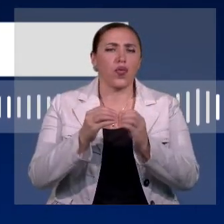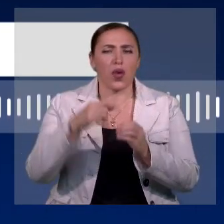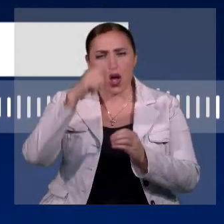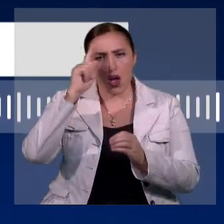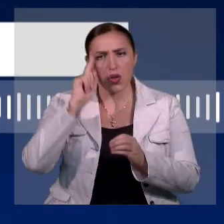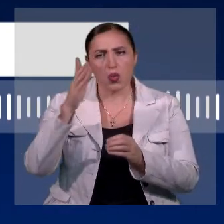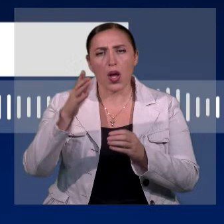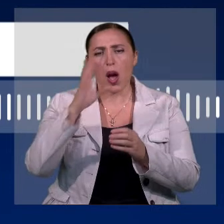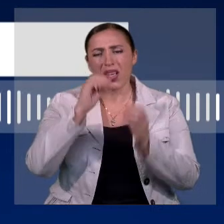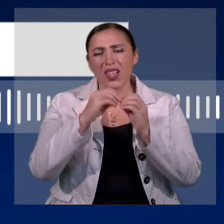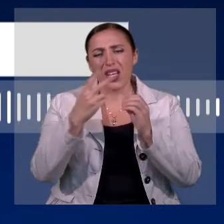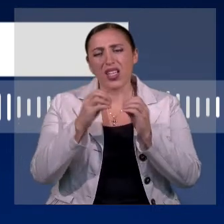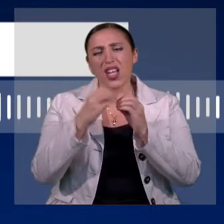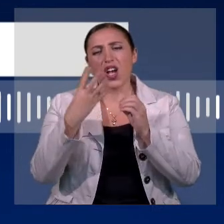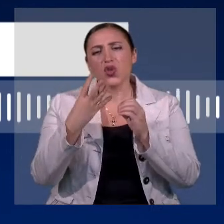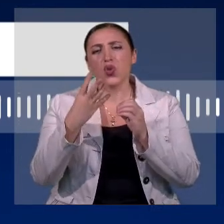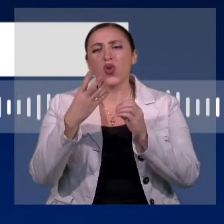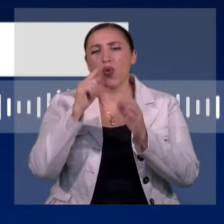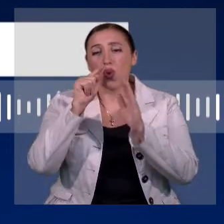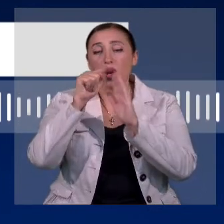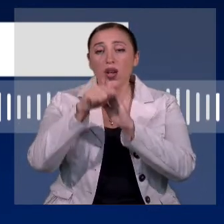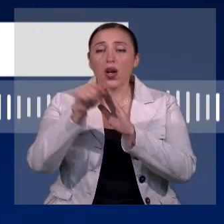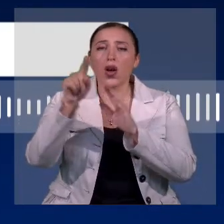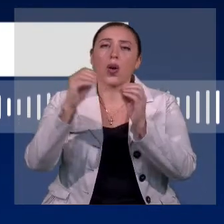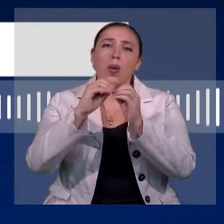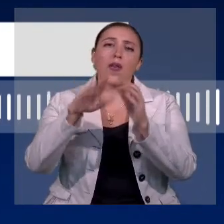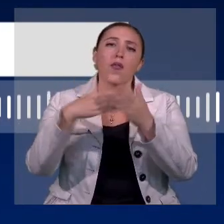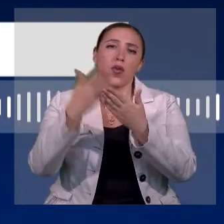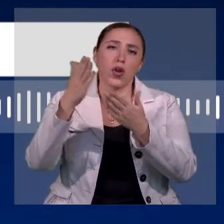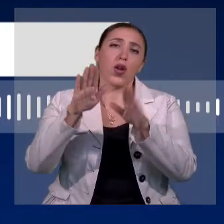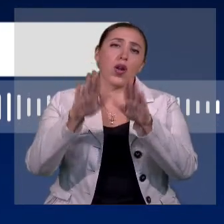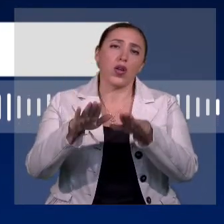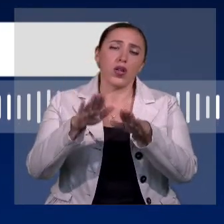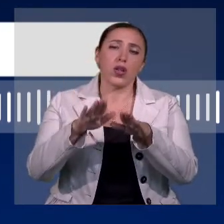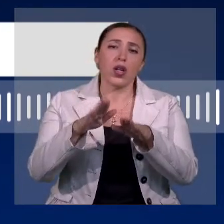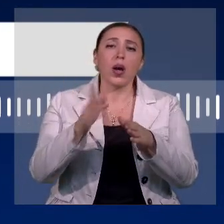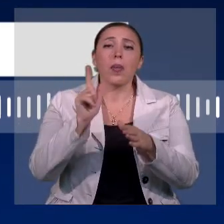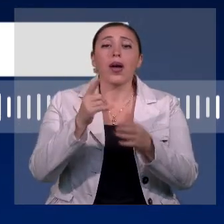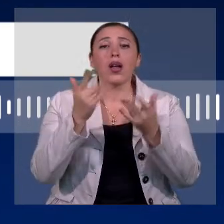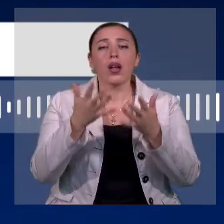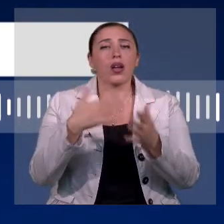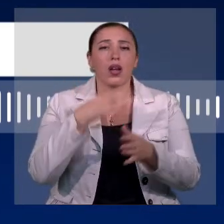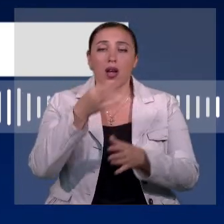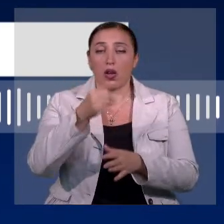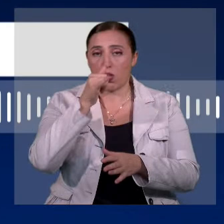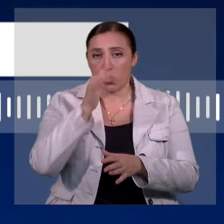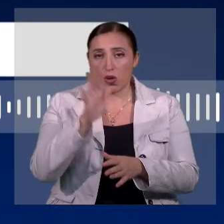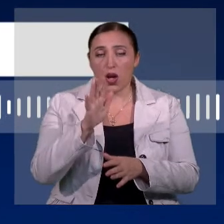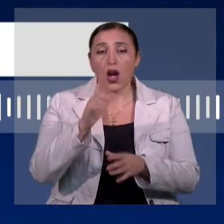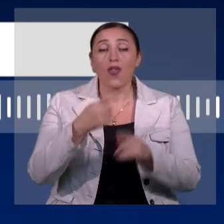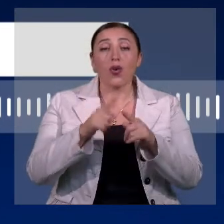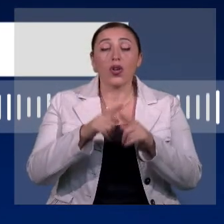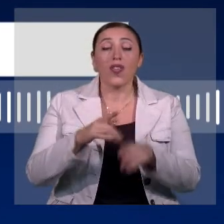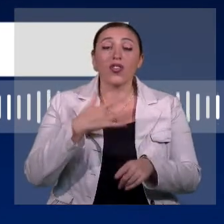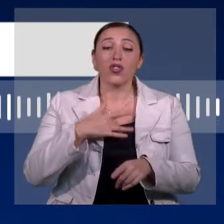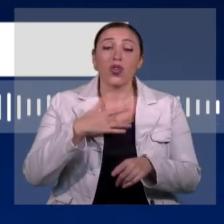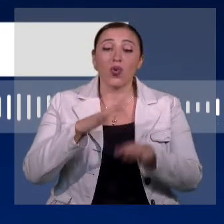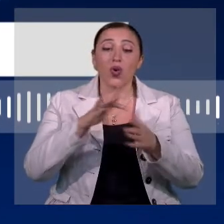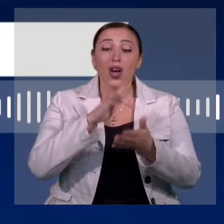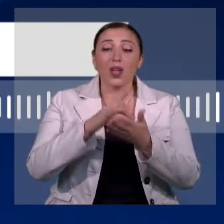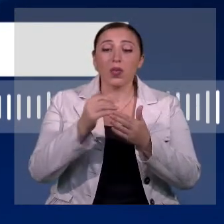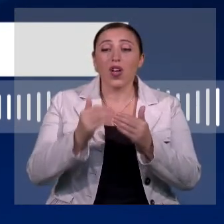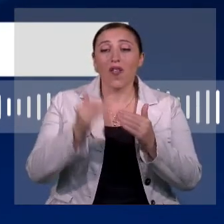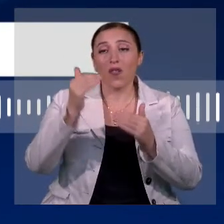ամսի 13-14-ին եկել են, մինչև որս այնտեղ են կոնկրետ թվականակ չեմ կարող ասեմ։ Ամենահետևից Ջերմուկից մի քիչ վերև, որ Բարսելոնում